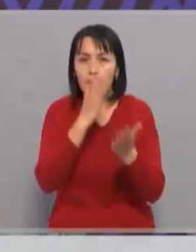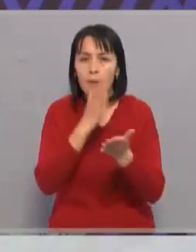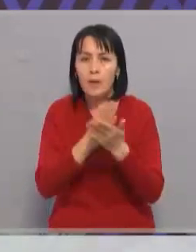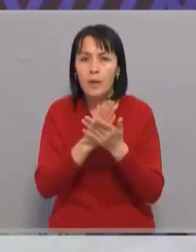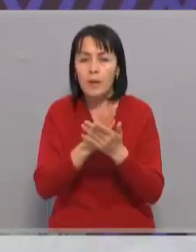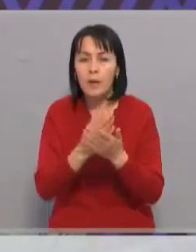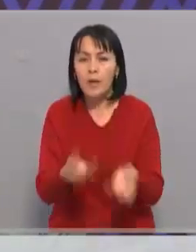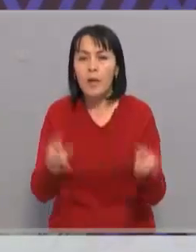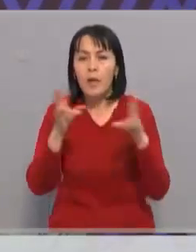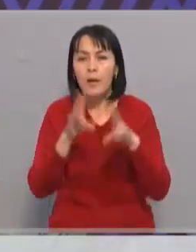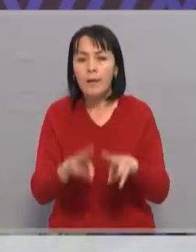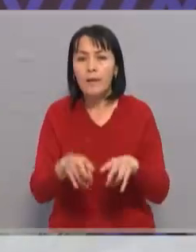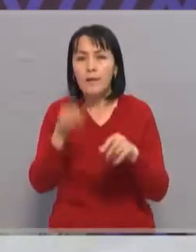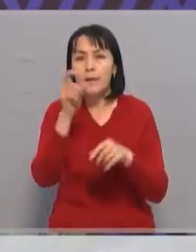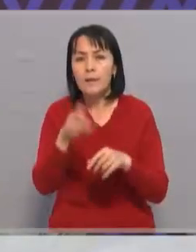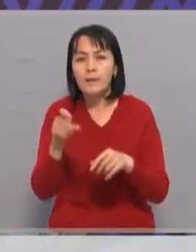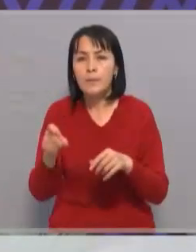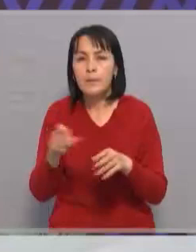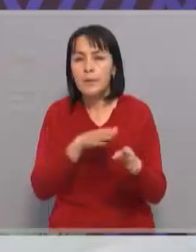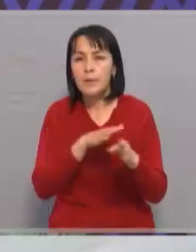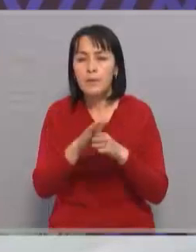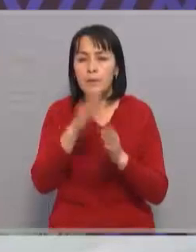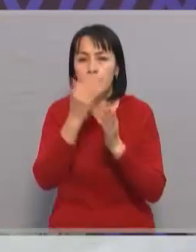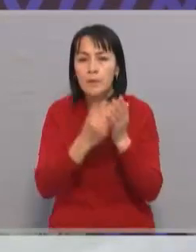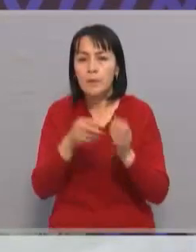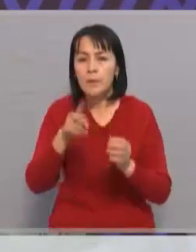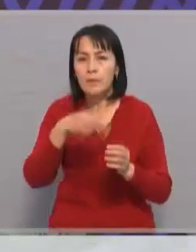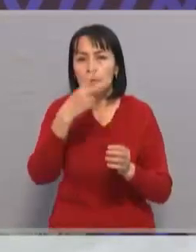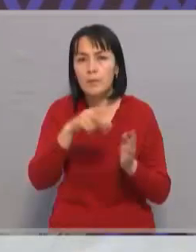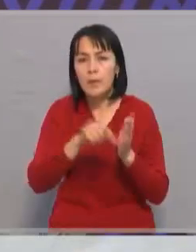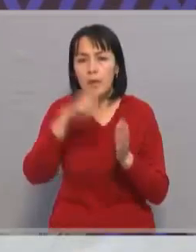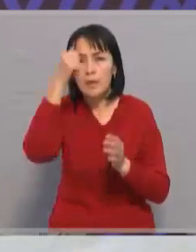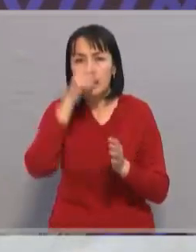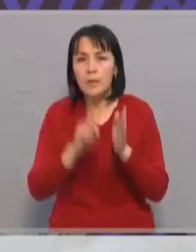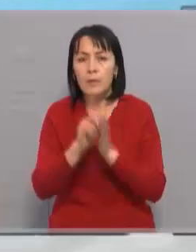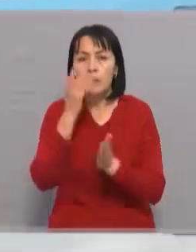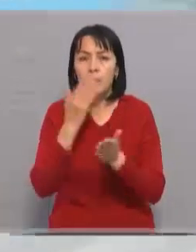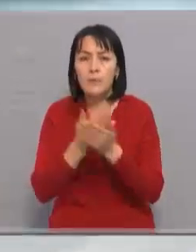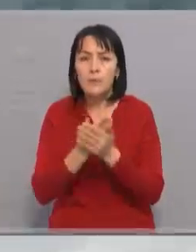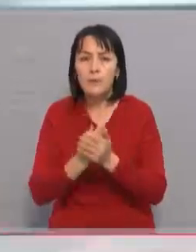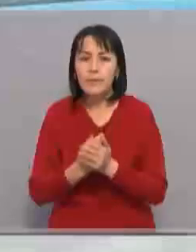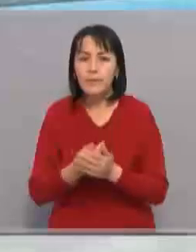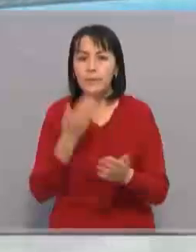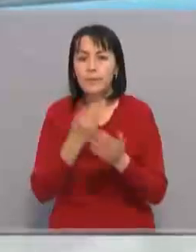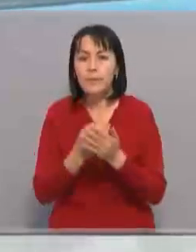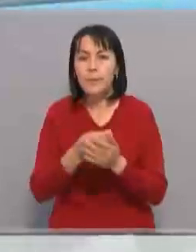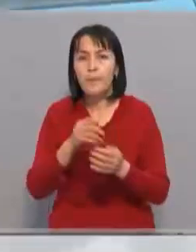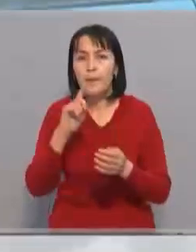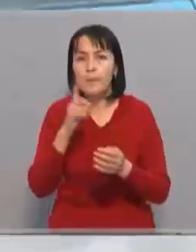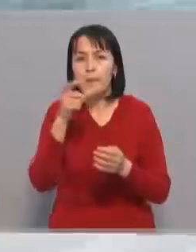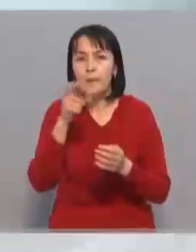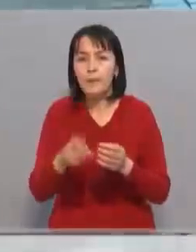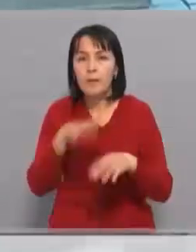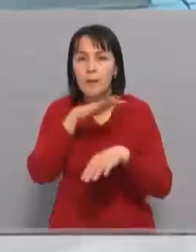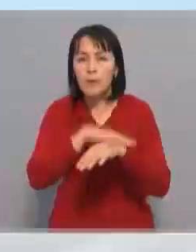Ал қалған азаматтар бойынша мәлімет 26 жылдан бастап ұсынылатын болады. Мәселен, бір жеке тұлғаның